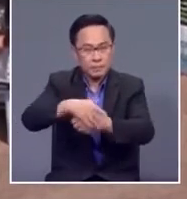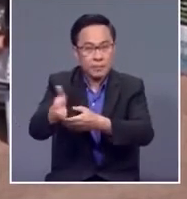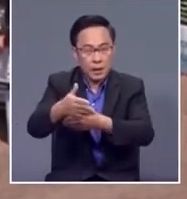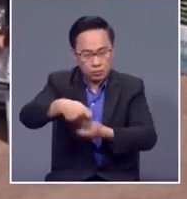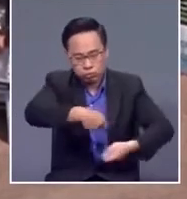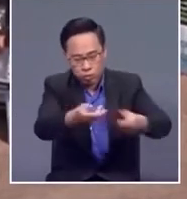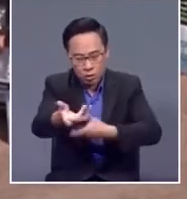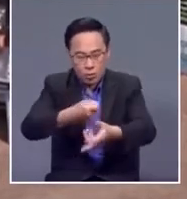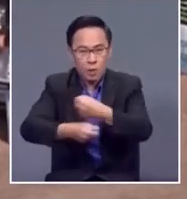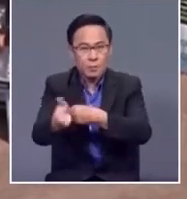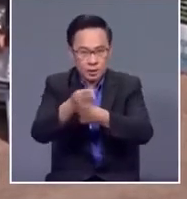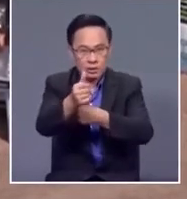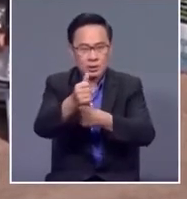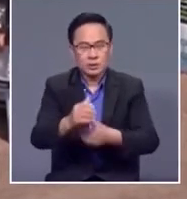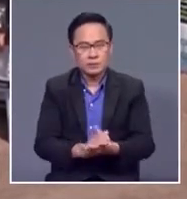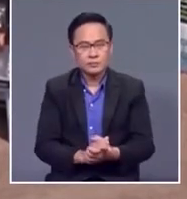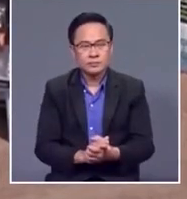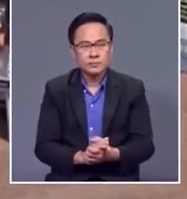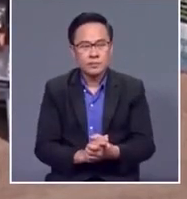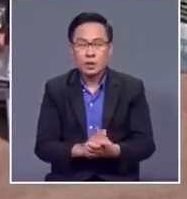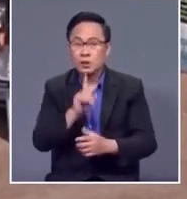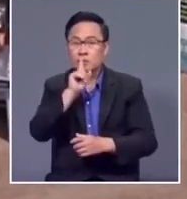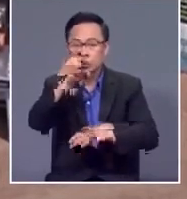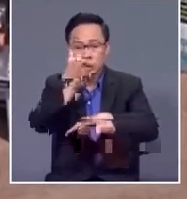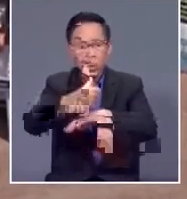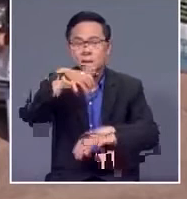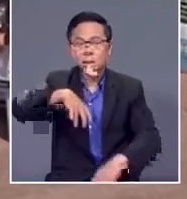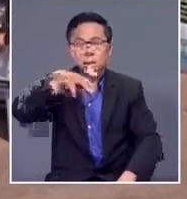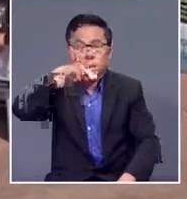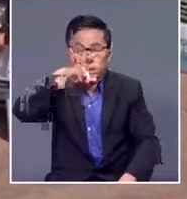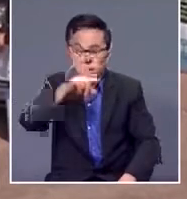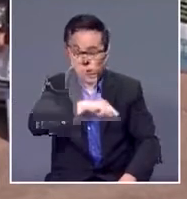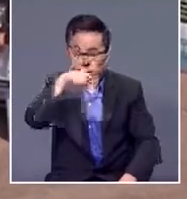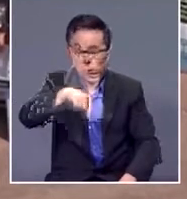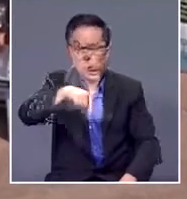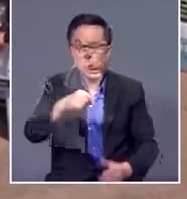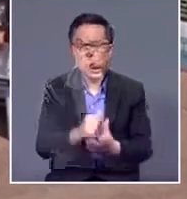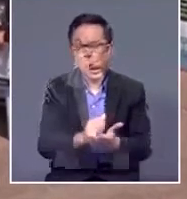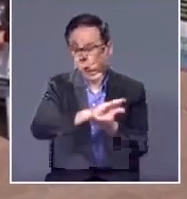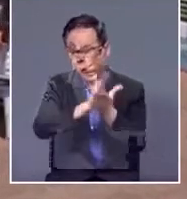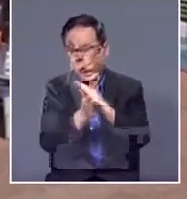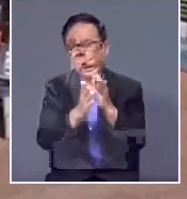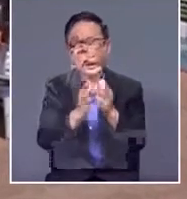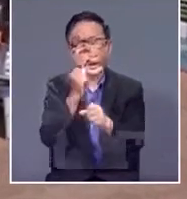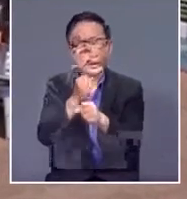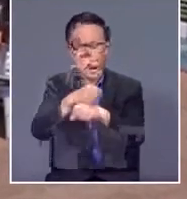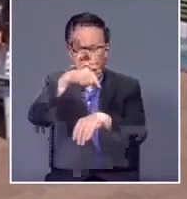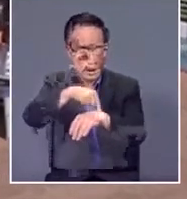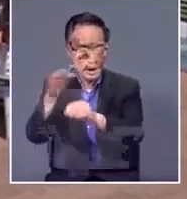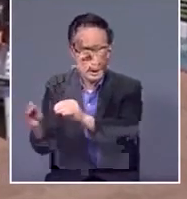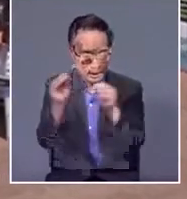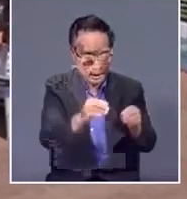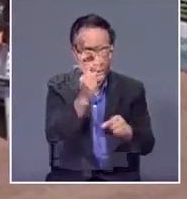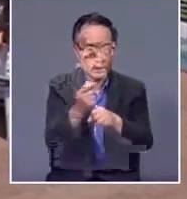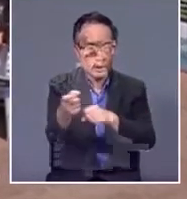การส่งน้ำนอกจากการปรับเปลี่ยนปฏิทินการทำนาของพี่น้องเกษตรกรแล้วเรื่องของการบริหารจัดการน้ำเพิ่มเติมนี่มีอะไรอีกไห